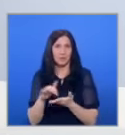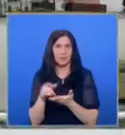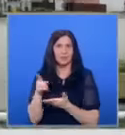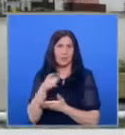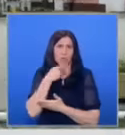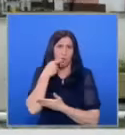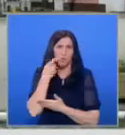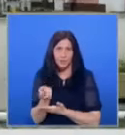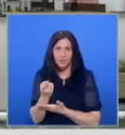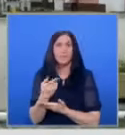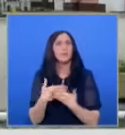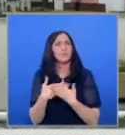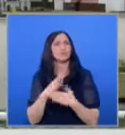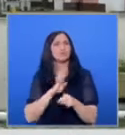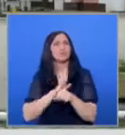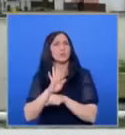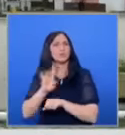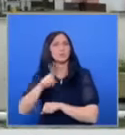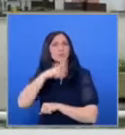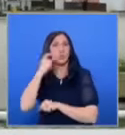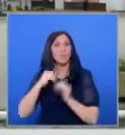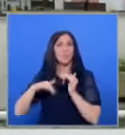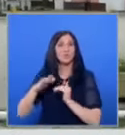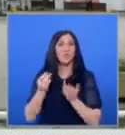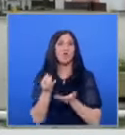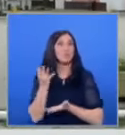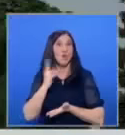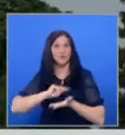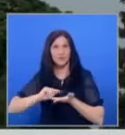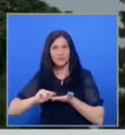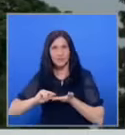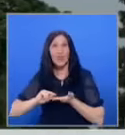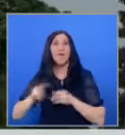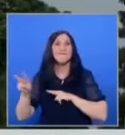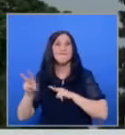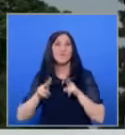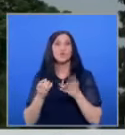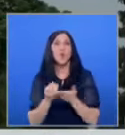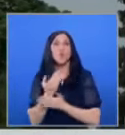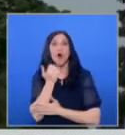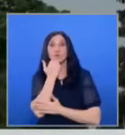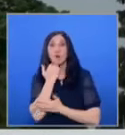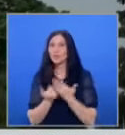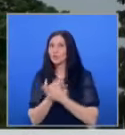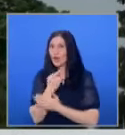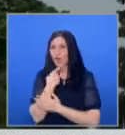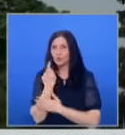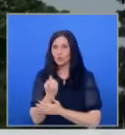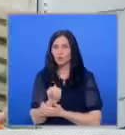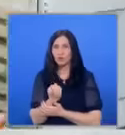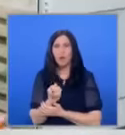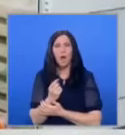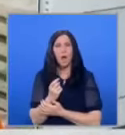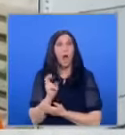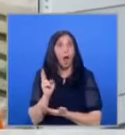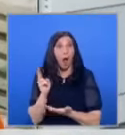от години. С близо 14% повече са новорегистрираните в Видинското Ново село от началото на годината. Как